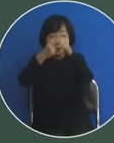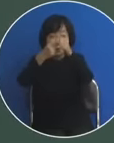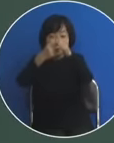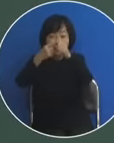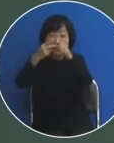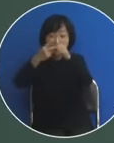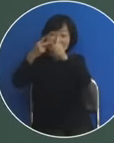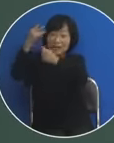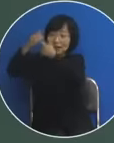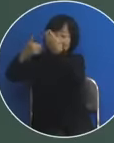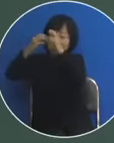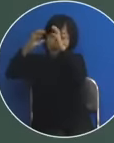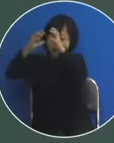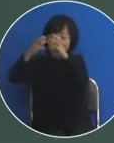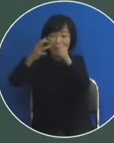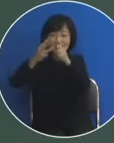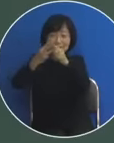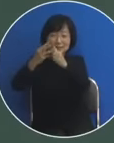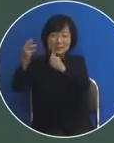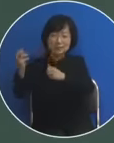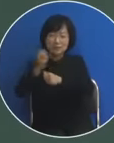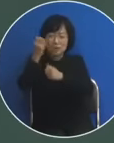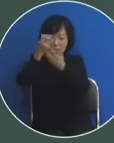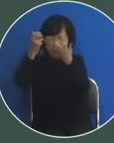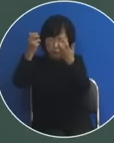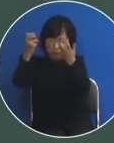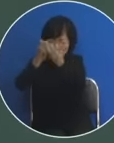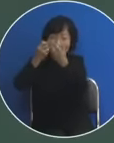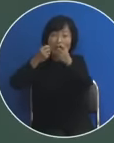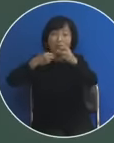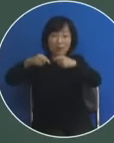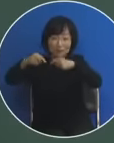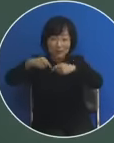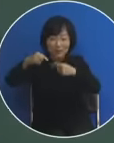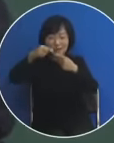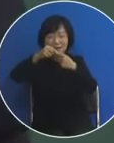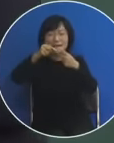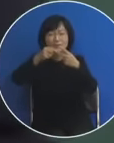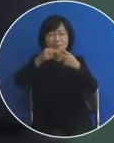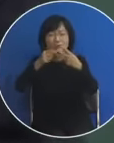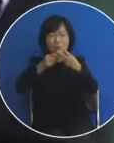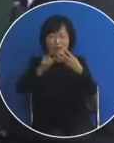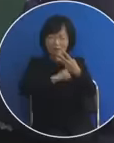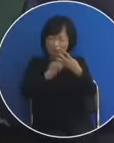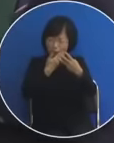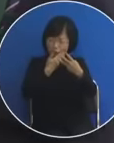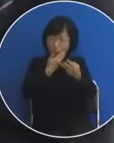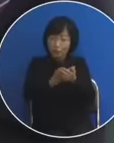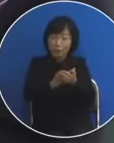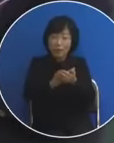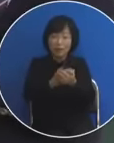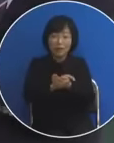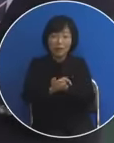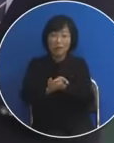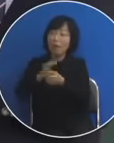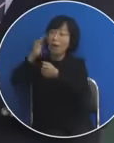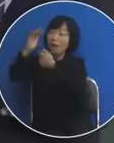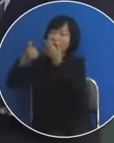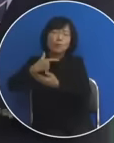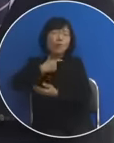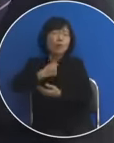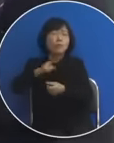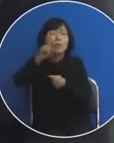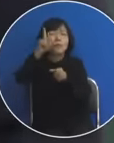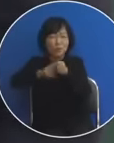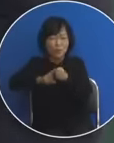충만의 역사 이 누리는 게 답니다. Enjoying the works of Christ, God's kingdom, and the filling of the Holy Spirit, that is everything. 여기 하나님의 목표입니다. This is God's